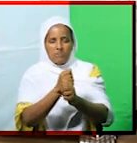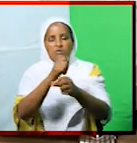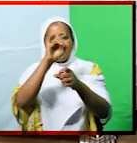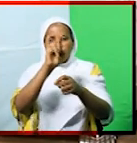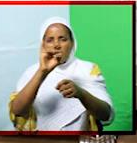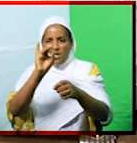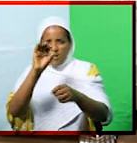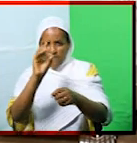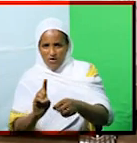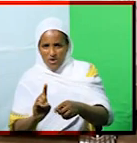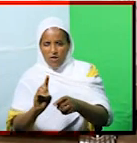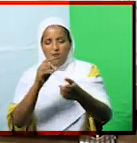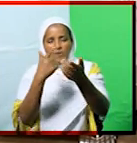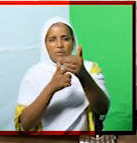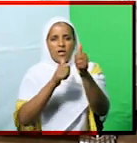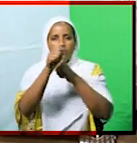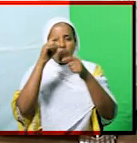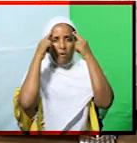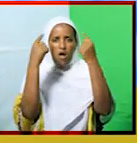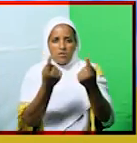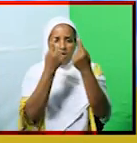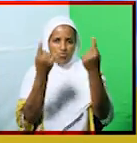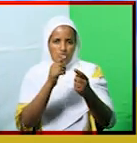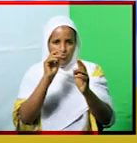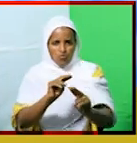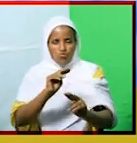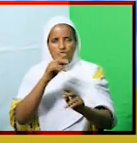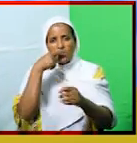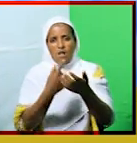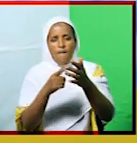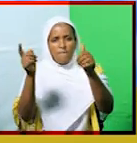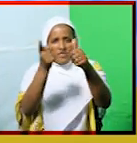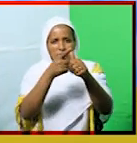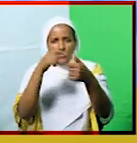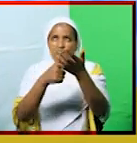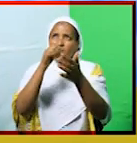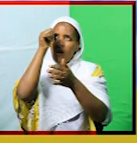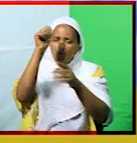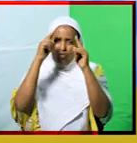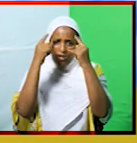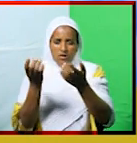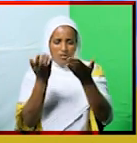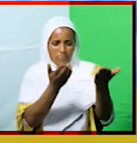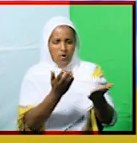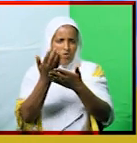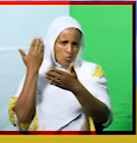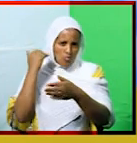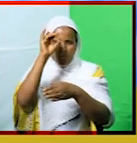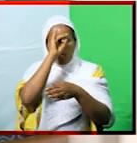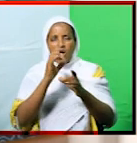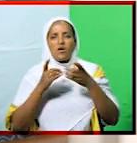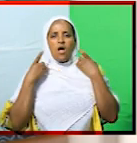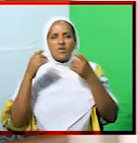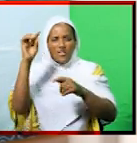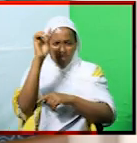ለዘላለም ሲያስታርቅ በህይወት ይኖራል የሚለው ከታች ደግሞ አኮ ግብ ዘልፈ ከመድቃድ ከመዳት ላቀርቡ ዘልፈ